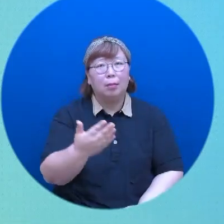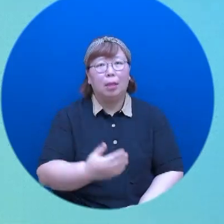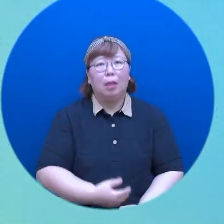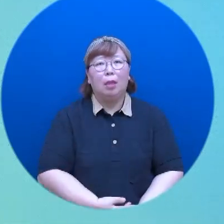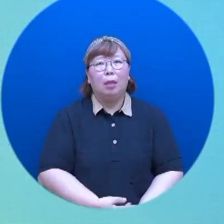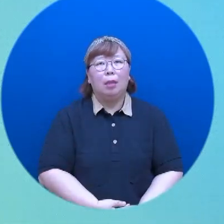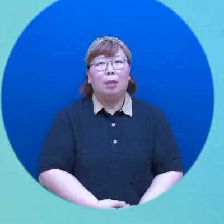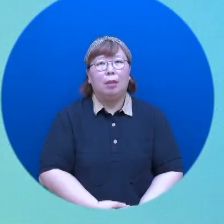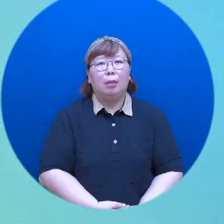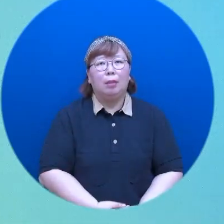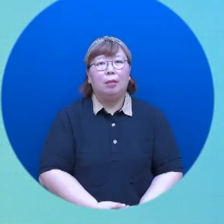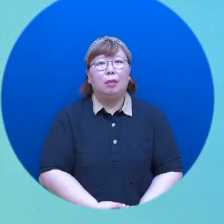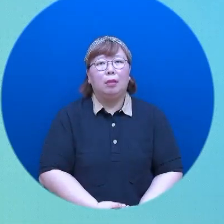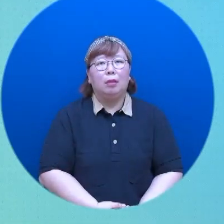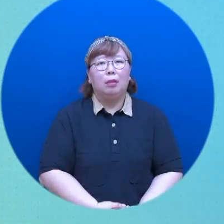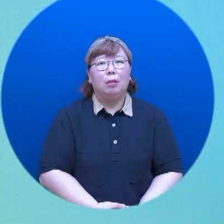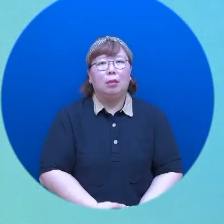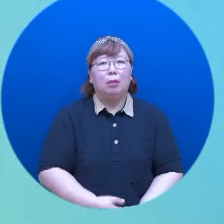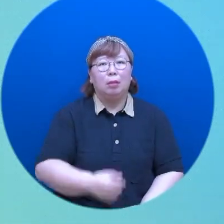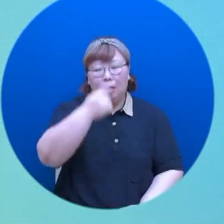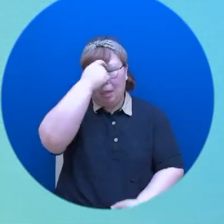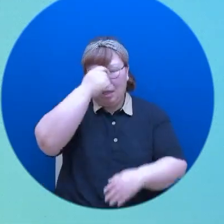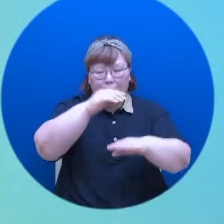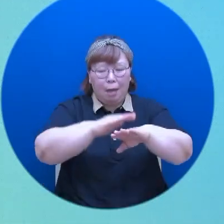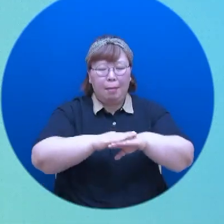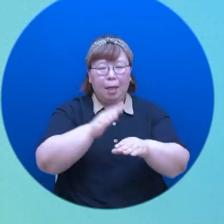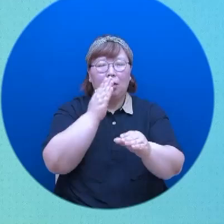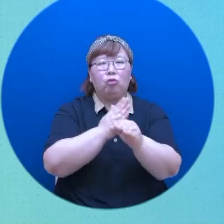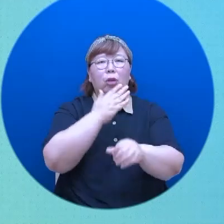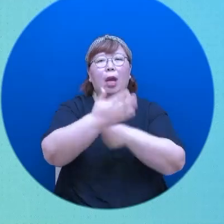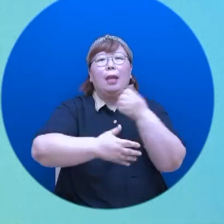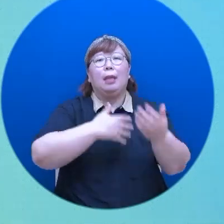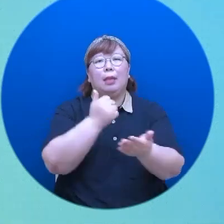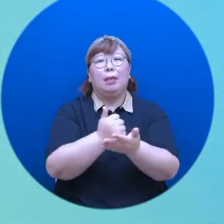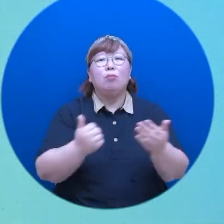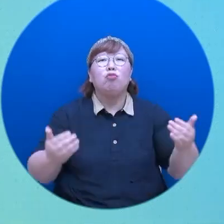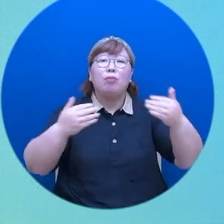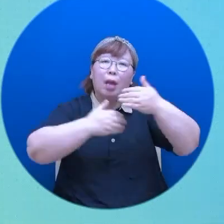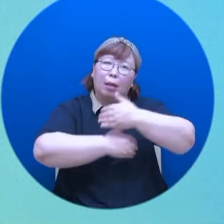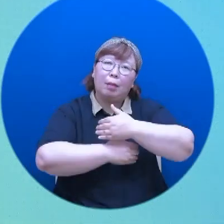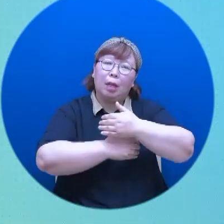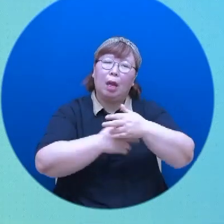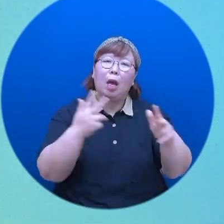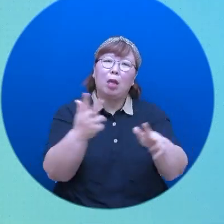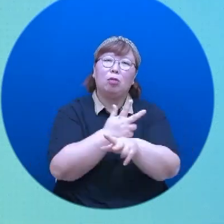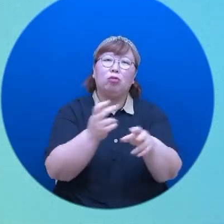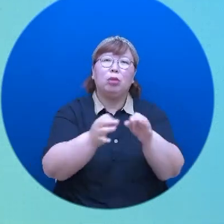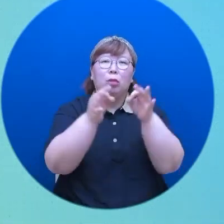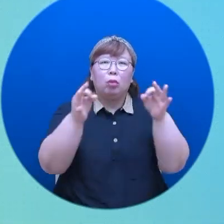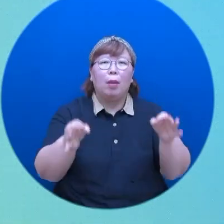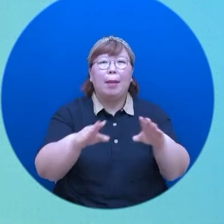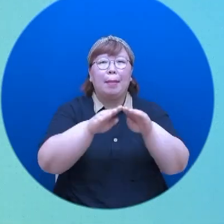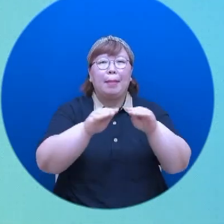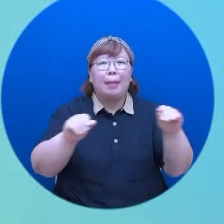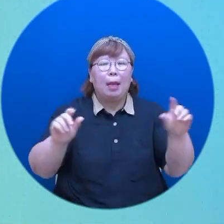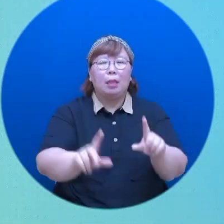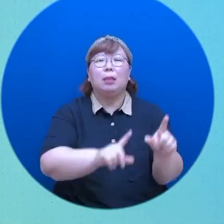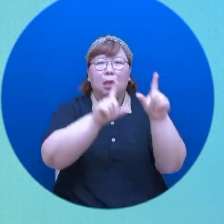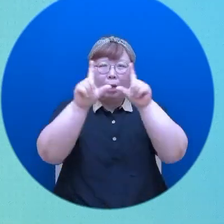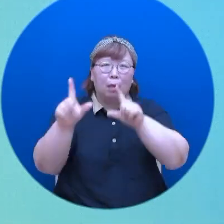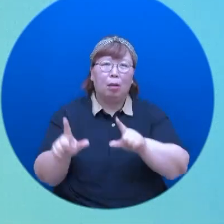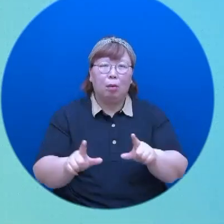예배 가운데 하나님의 품에 안깁니다. 한 주간 이 땅을 살아가요. 이